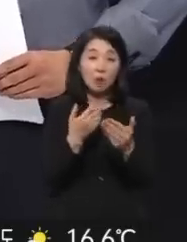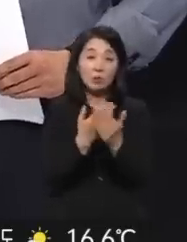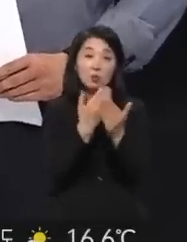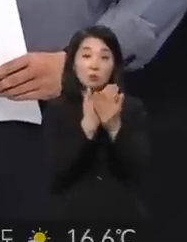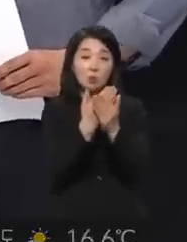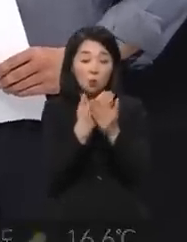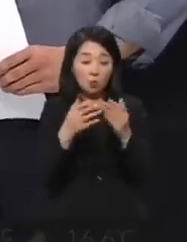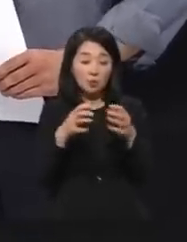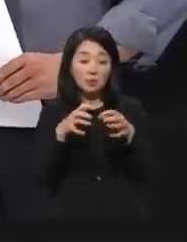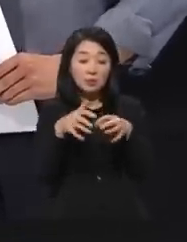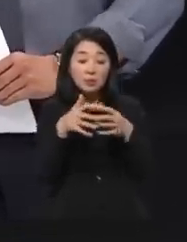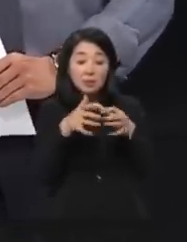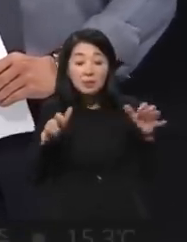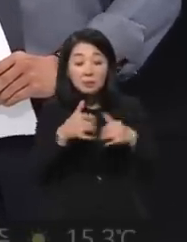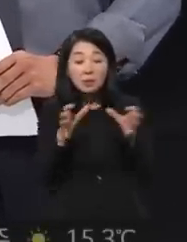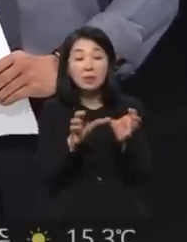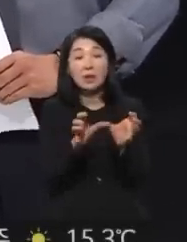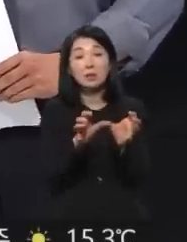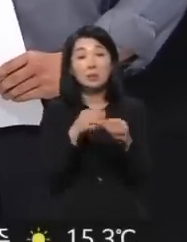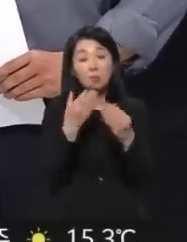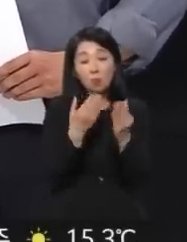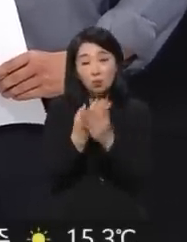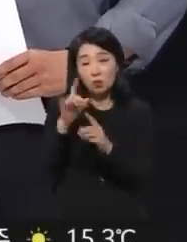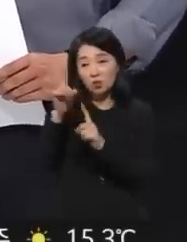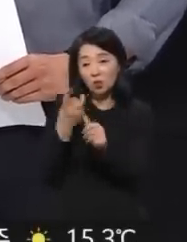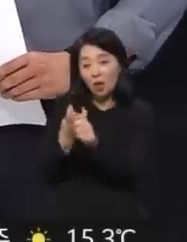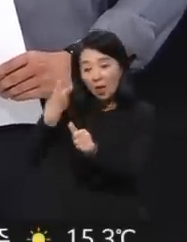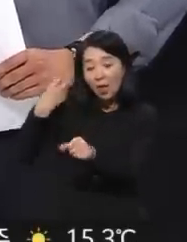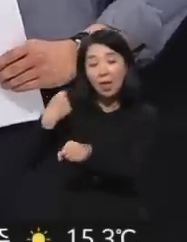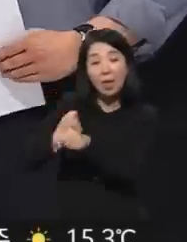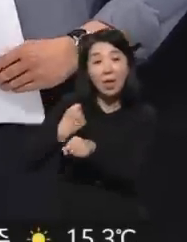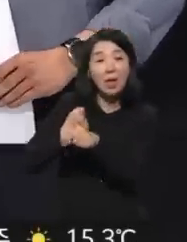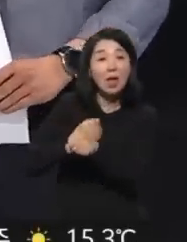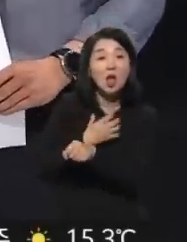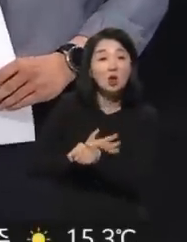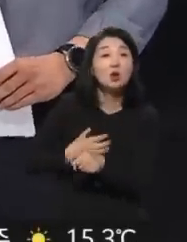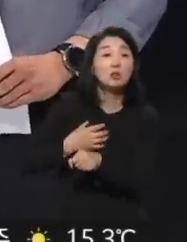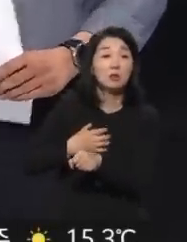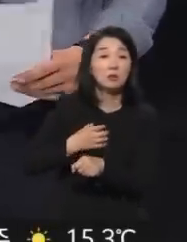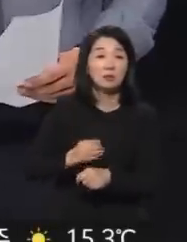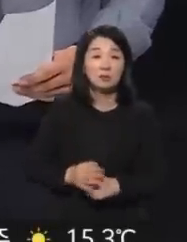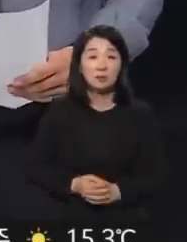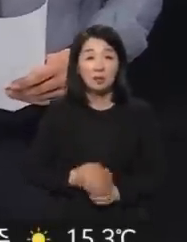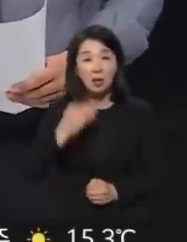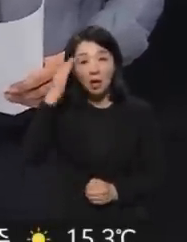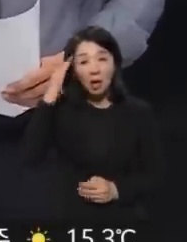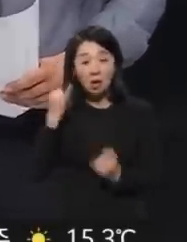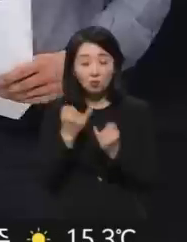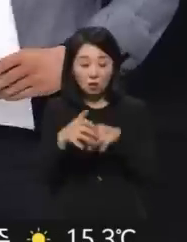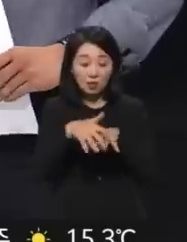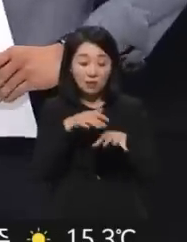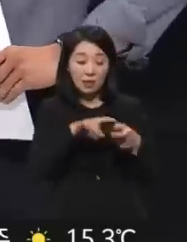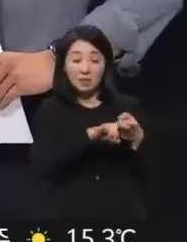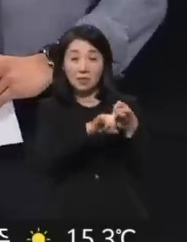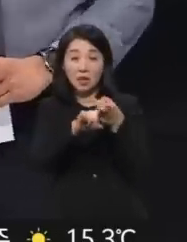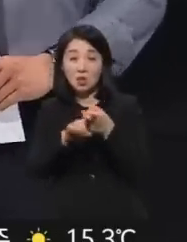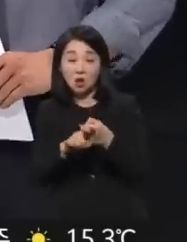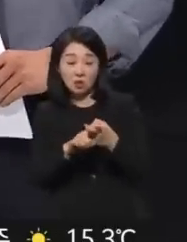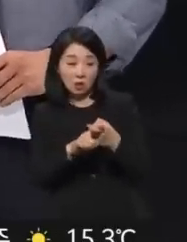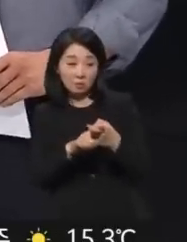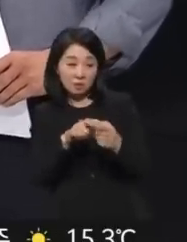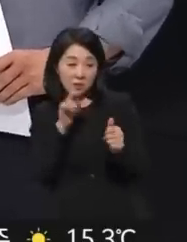참사로 규정하고 정권 퇴진 운동으로까지 끌고 나갈 수 있다고 우려를 나타냈는데요. 한국여성단체연합을 콕